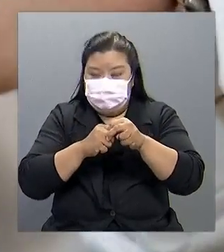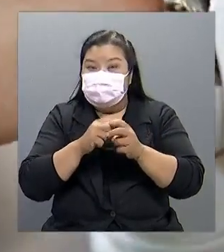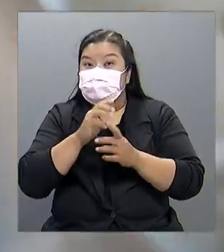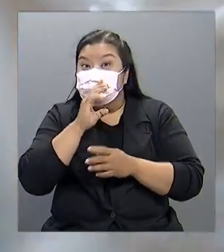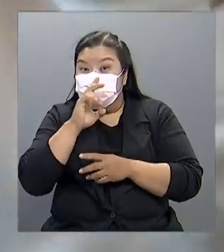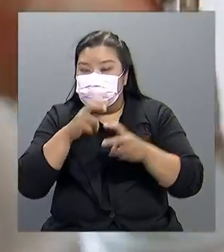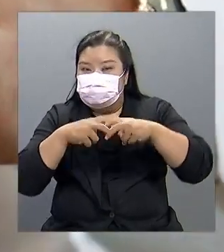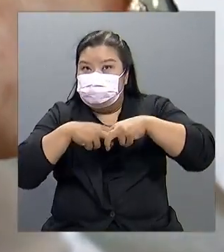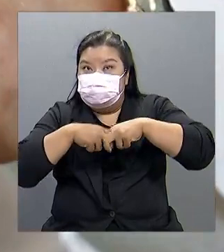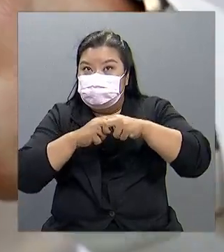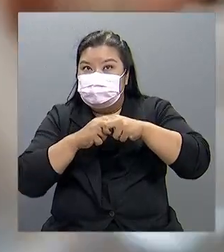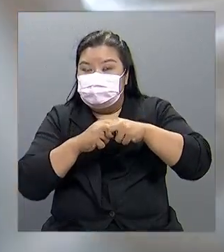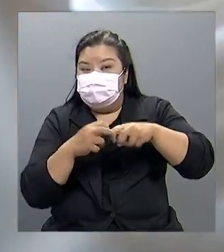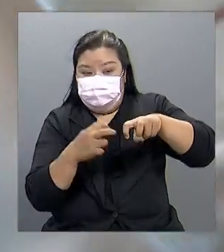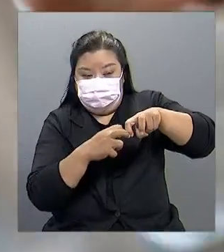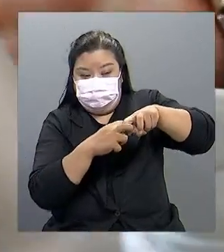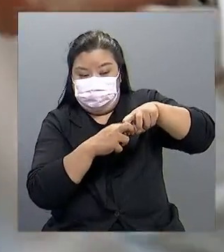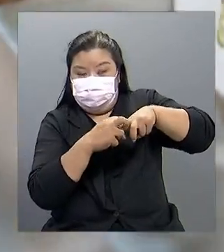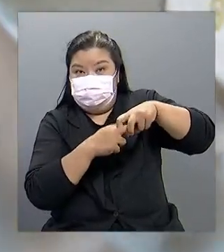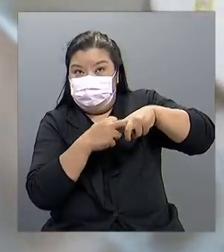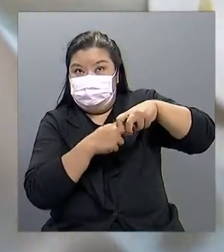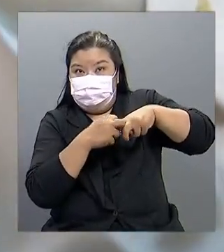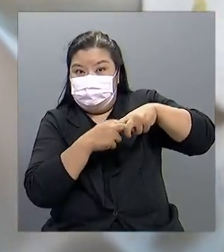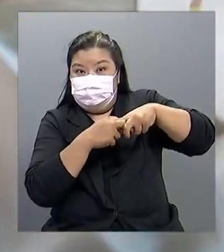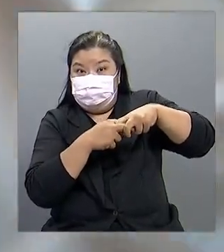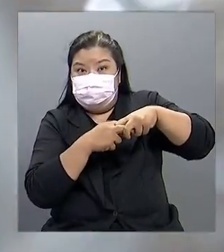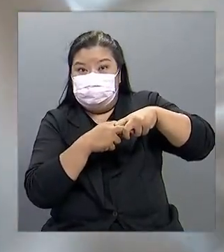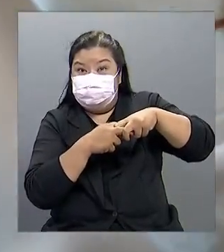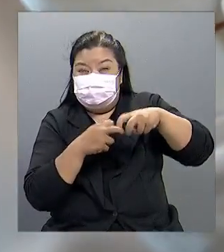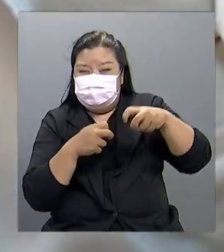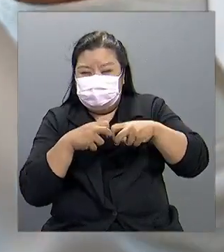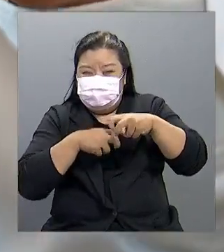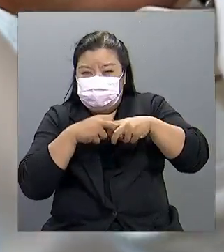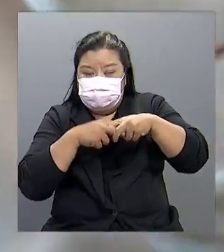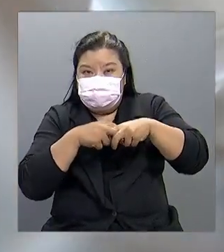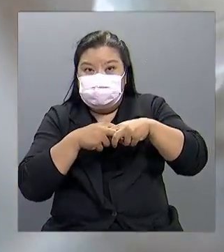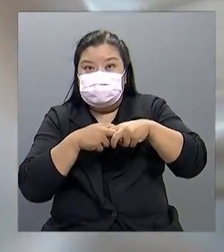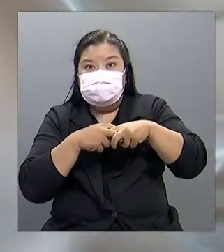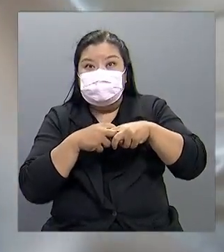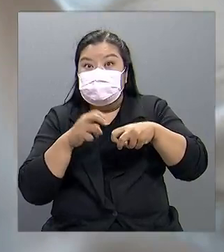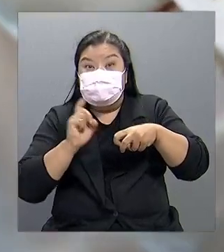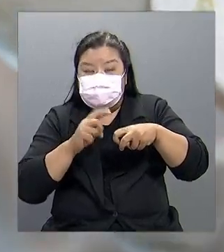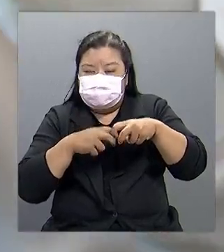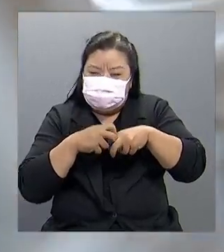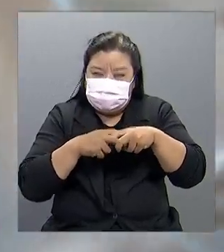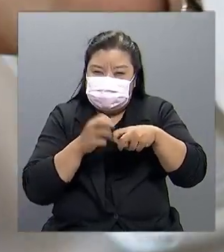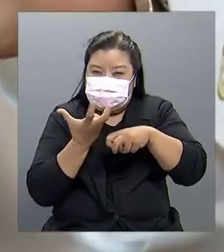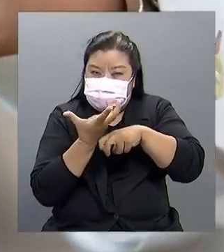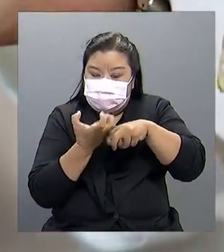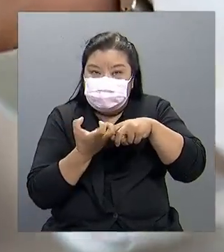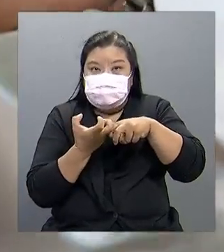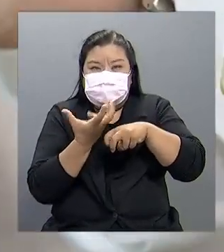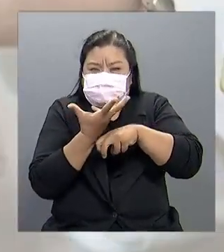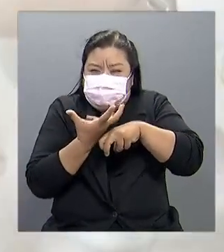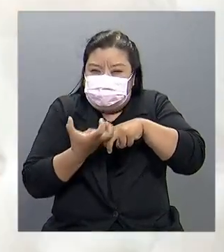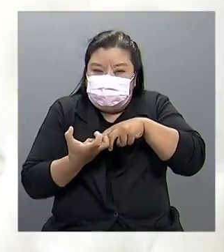บริเวณที่ไม่สึกแล้วทำให้เกิดการสึกไปทั้งสองฝั่งแล้วจะทำให้ข้อเข่าเสื่อมที่เสื่อมอยู่น้อยๆเนี่ยมันเสื่อมมากขึ้นนะฮะ เหมือนแบบ